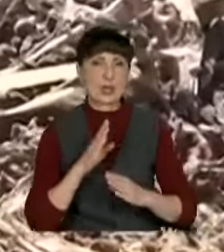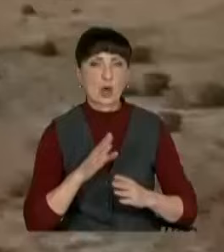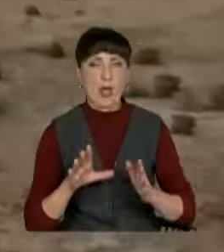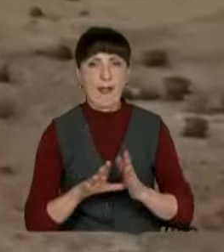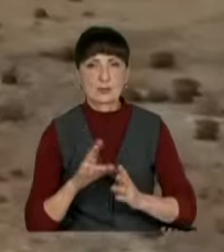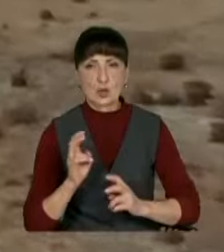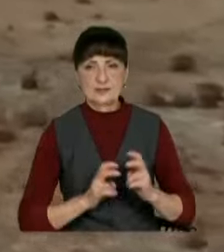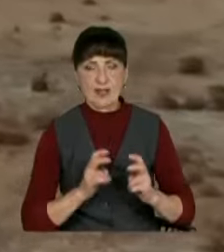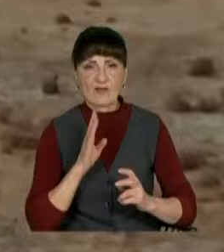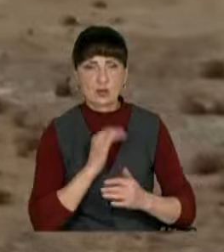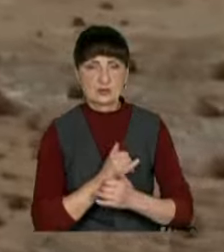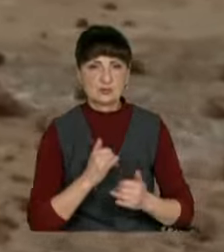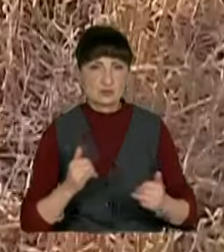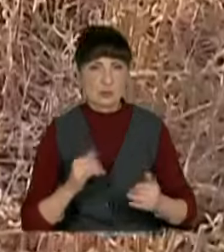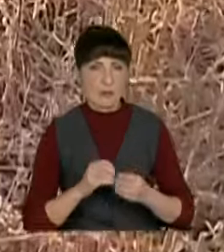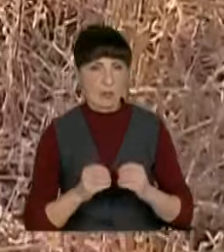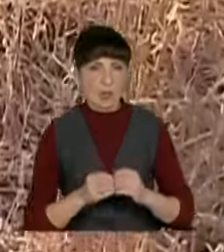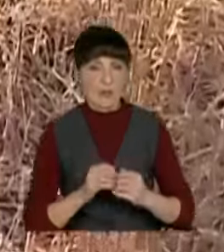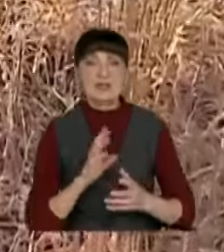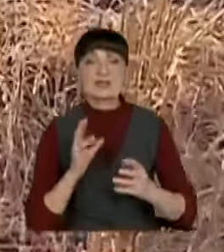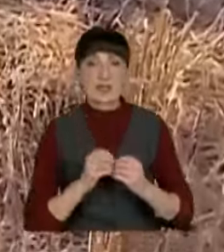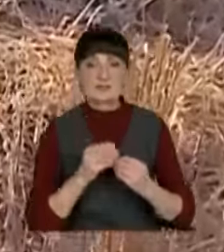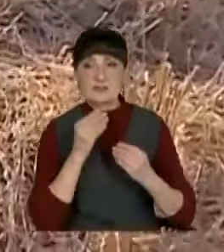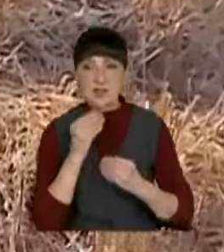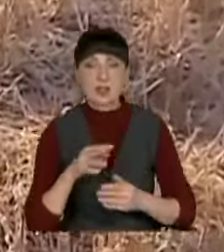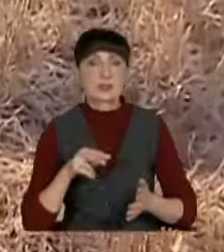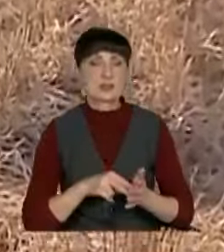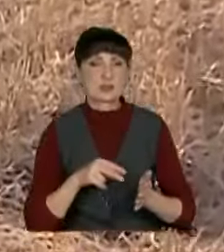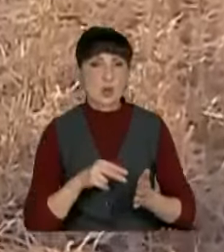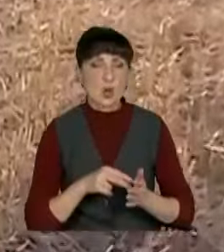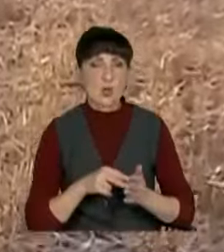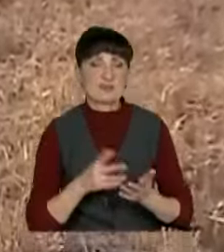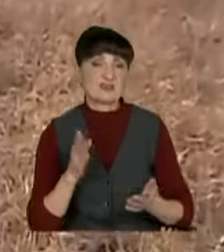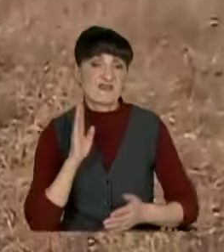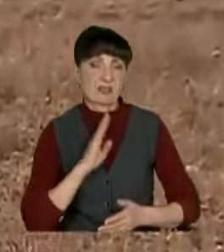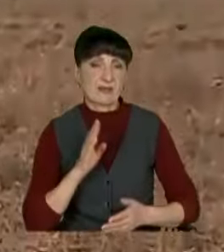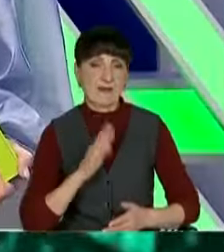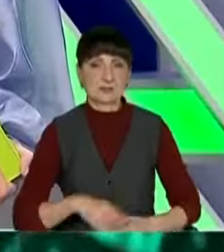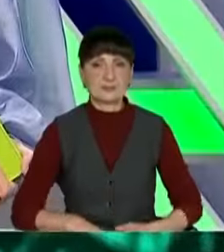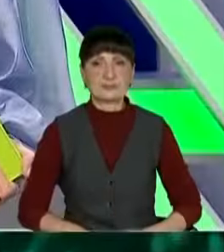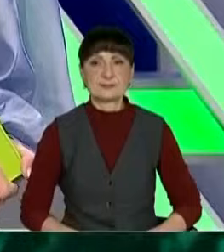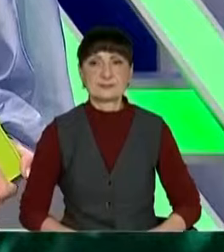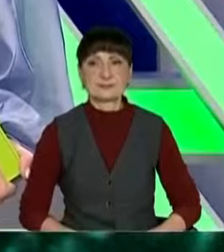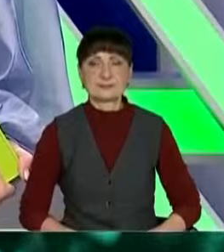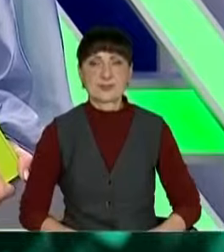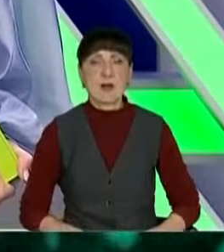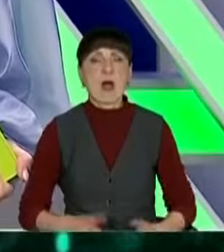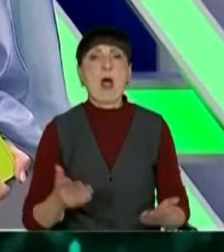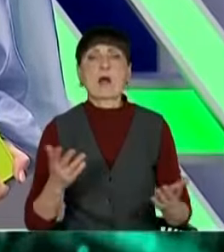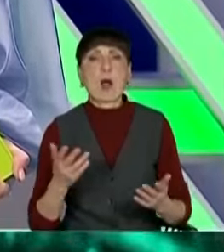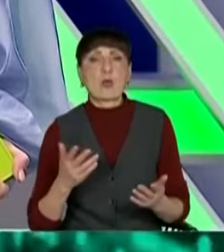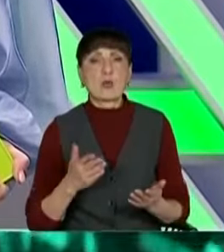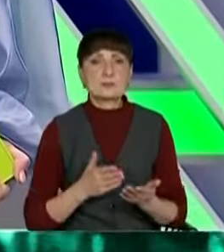и систем водоснабжения. И, как следствие, скажется на стоимости и доступности воды. Алия, а какую